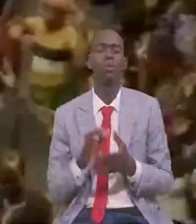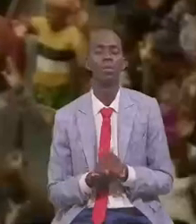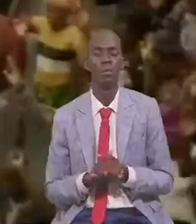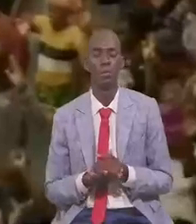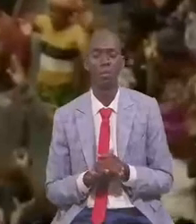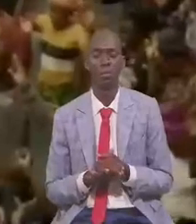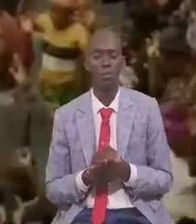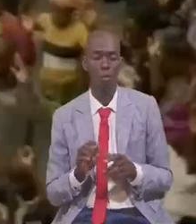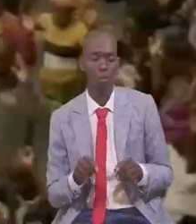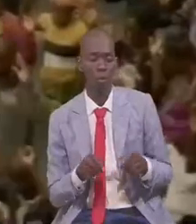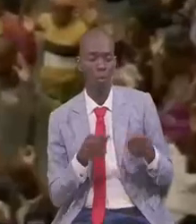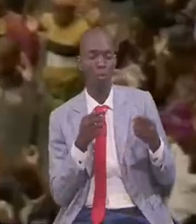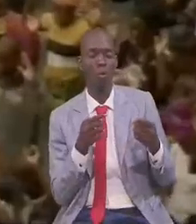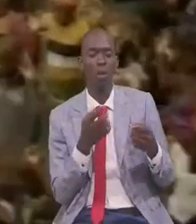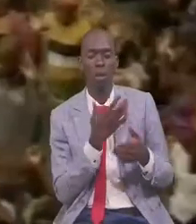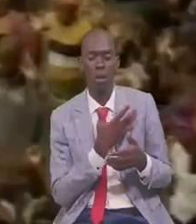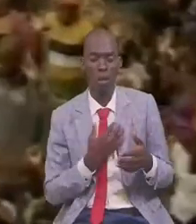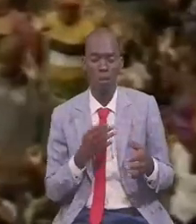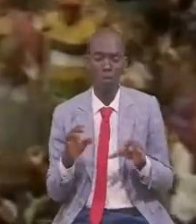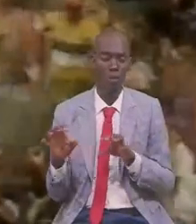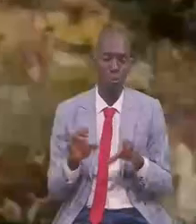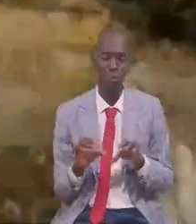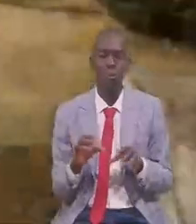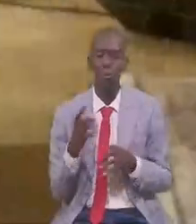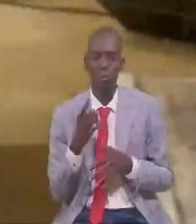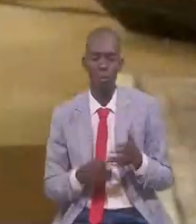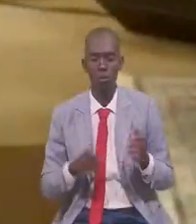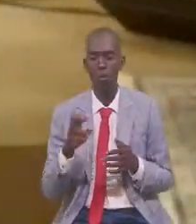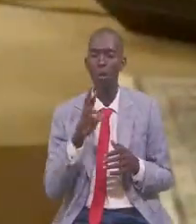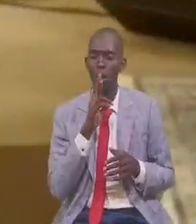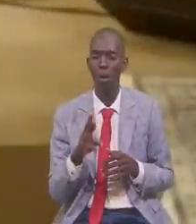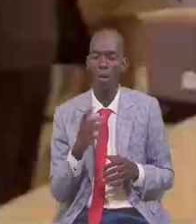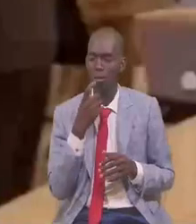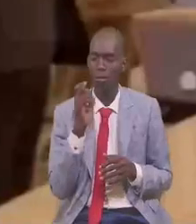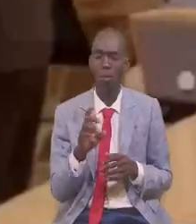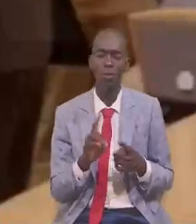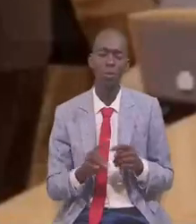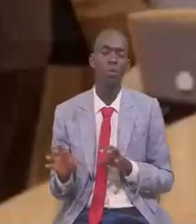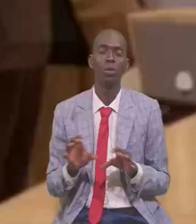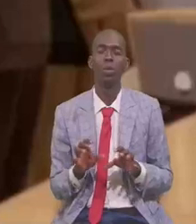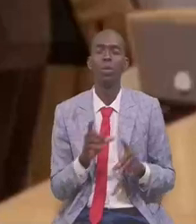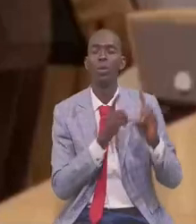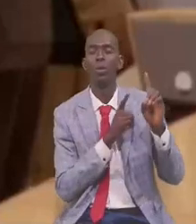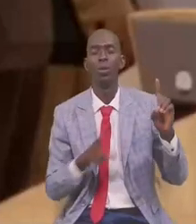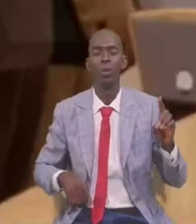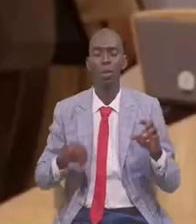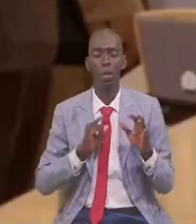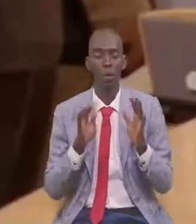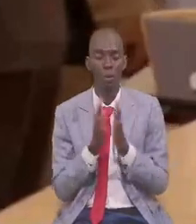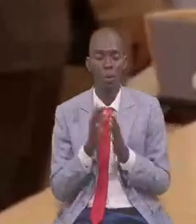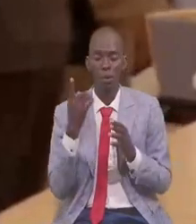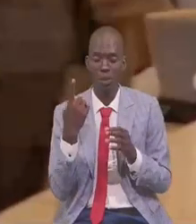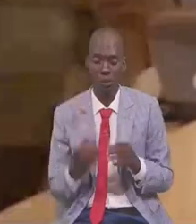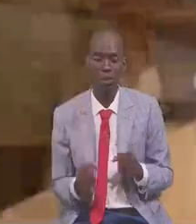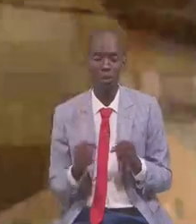Va et fais ce pour quoi tu as été établi. Seigneur, je prie que le manteau de puissance,